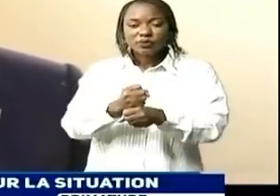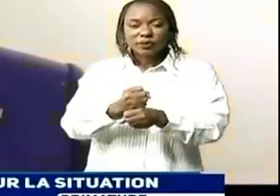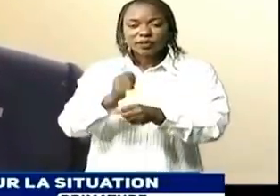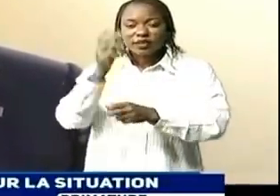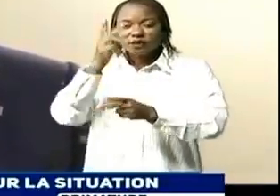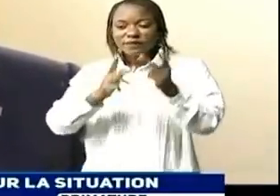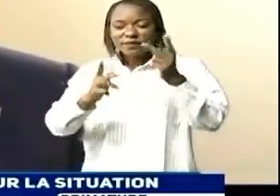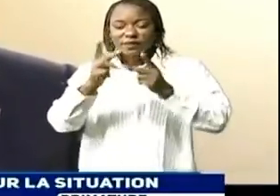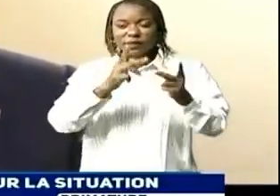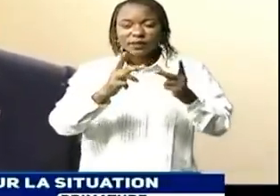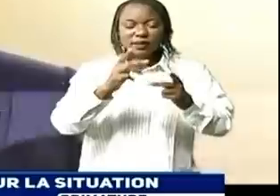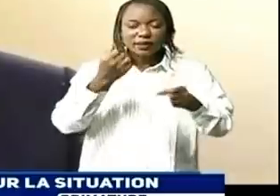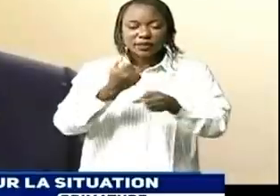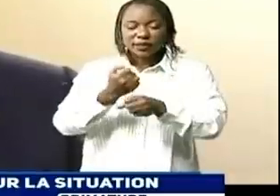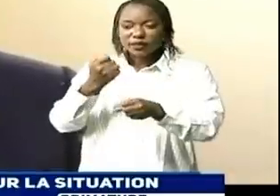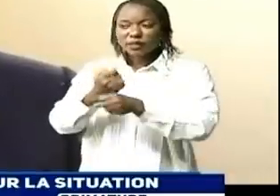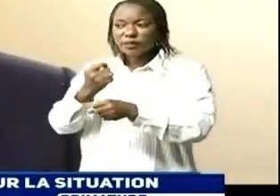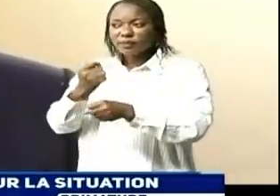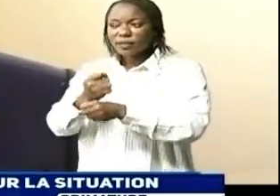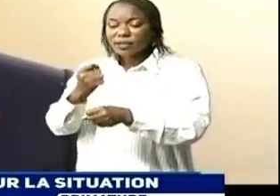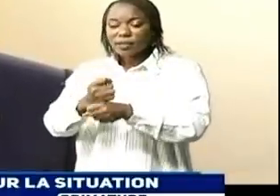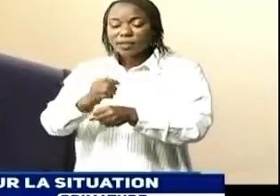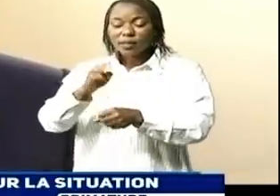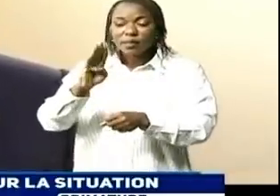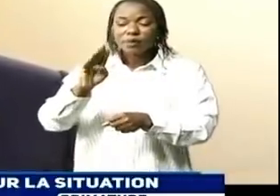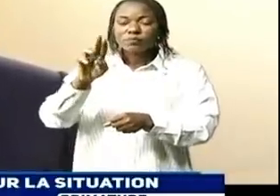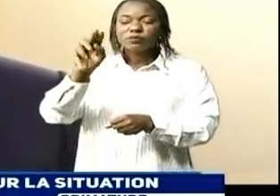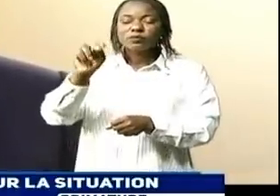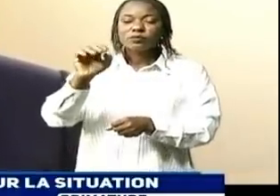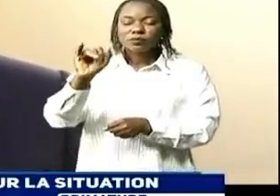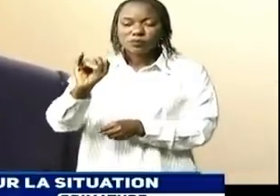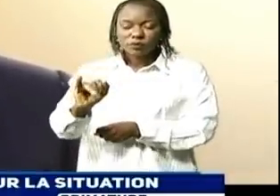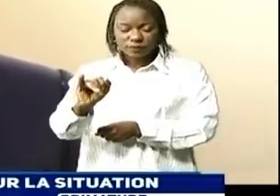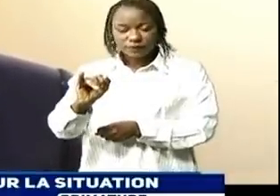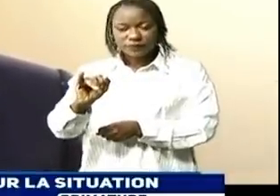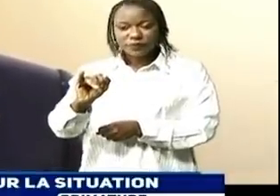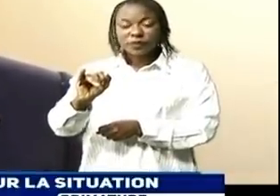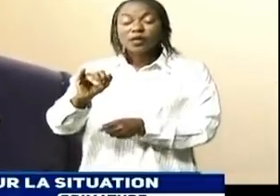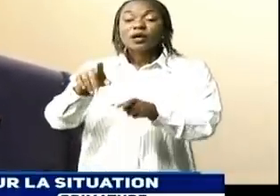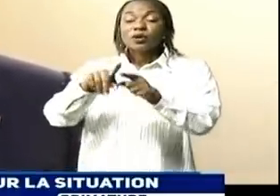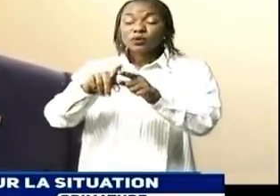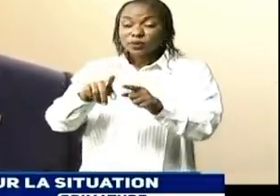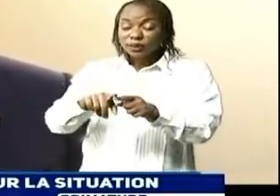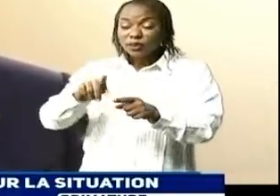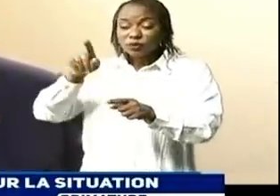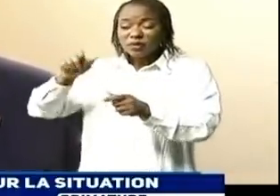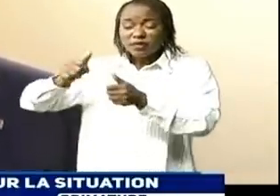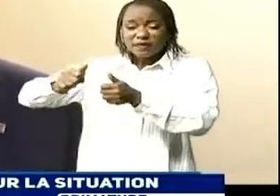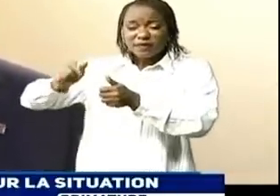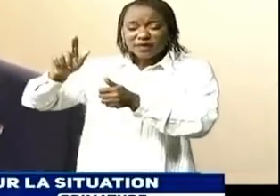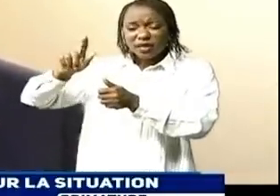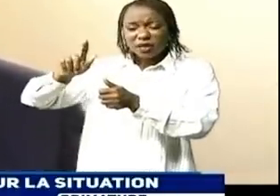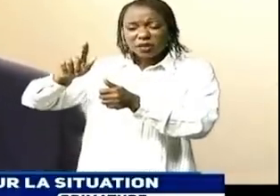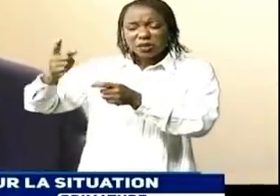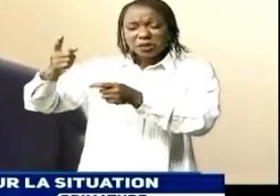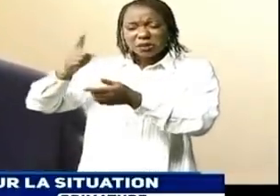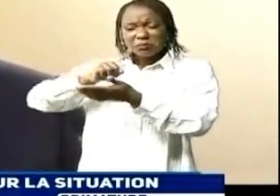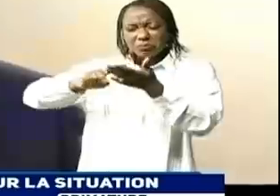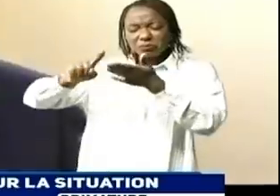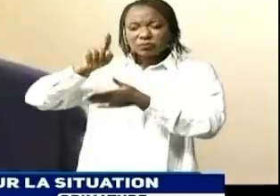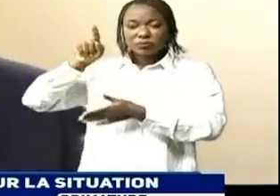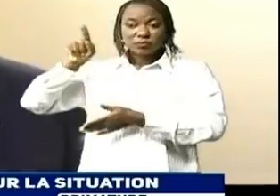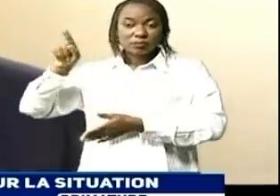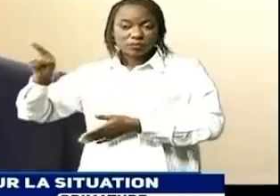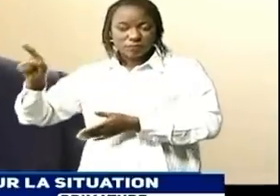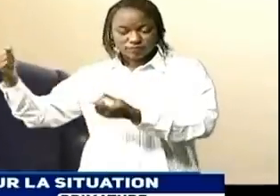travail à Bunia, dans la province de l'Ituri, le Premier ministre Jean-Michel Samalukonde Ekenge a remercié la population pour l'accueil